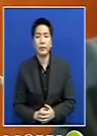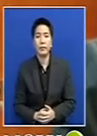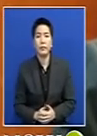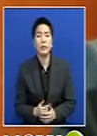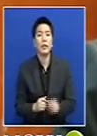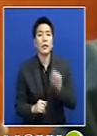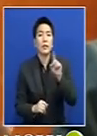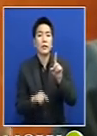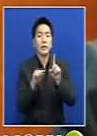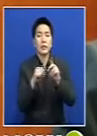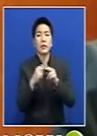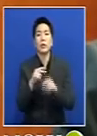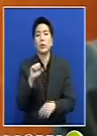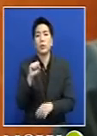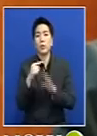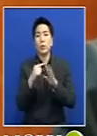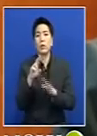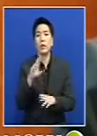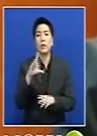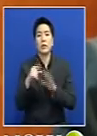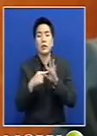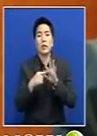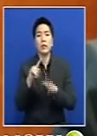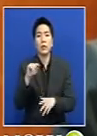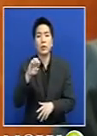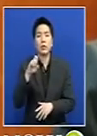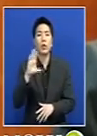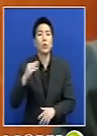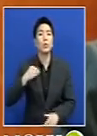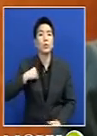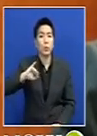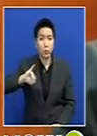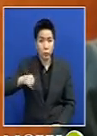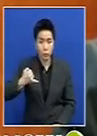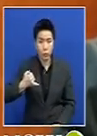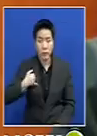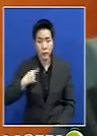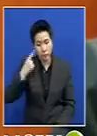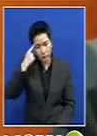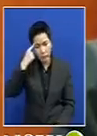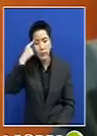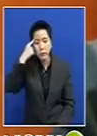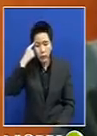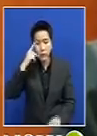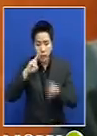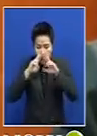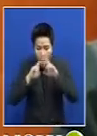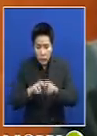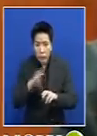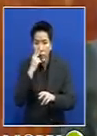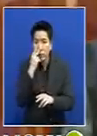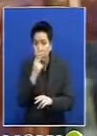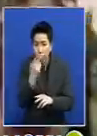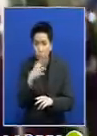ศาสตราจารย์สุรชาติบำรุงสุขนักวิชาการด้านความมั่นคงจากจุฬาลงกรณ์มหาวิทยาลัยวิเคราะห์ว่าหากพิจารณ